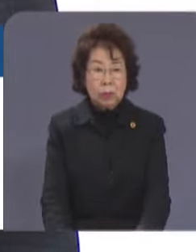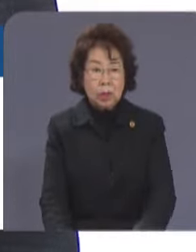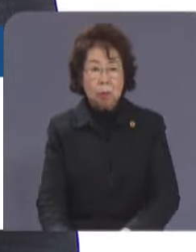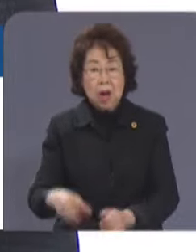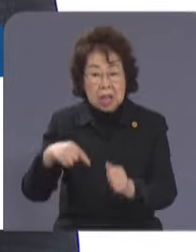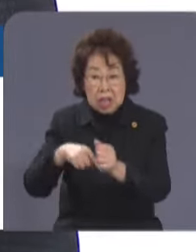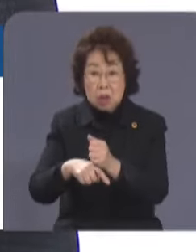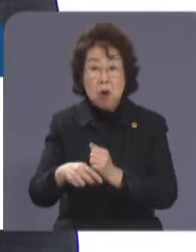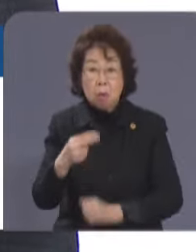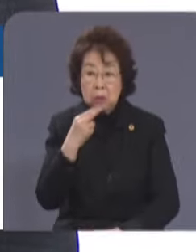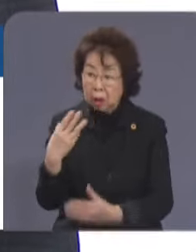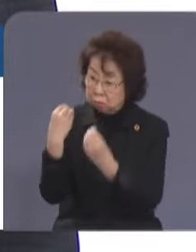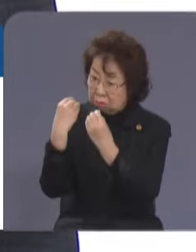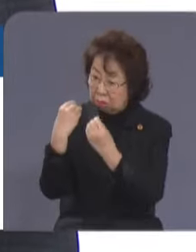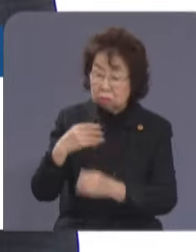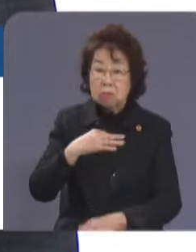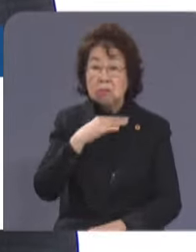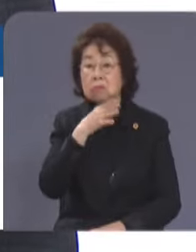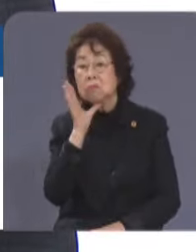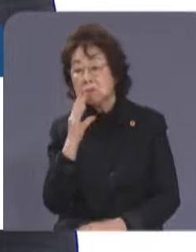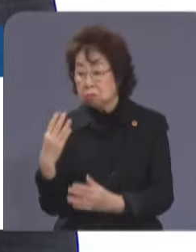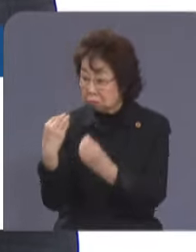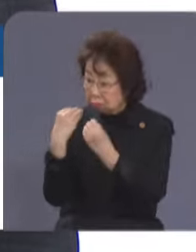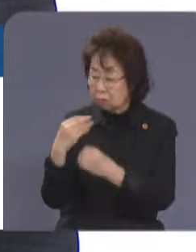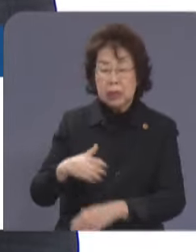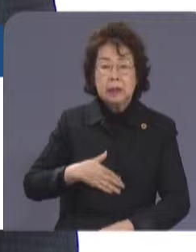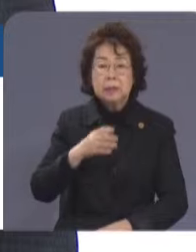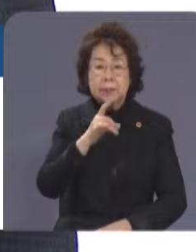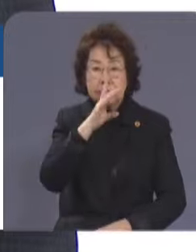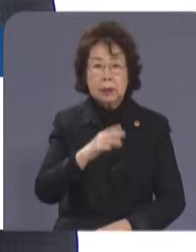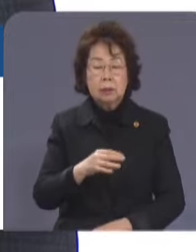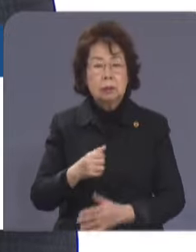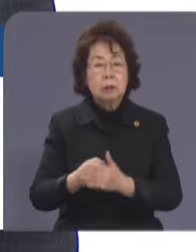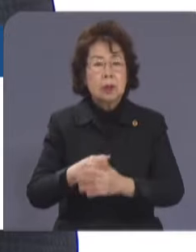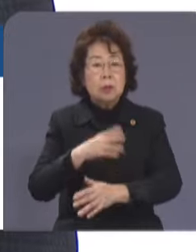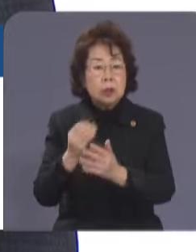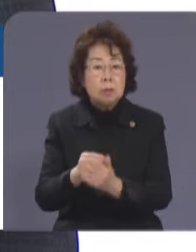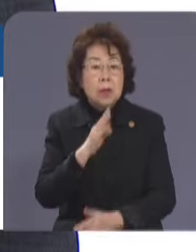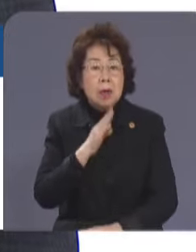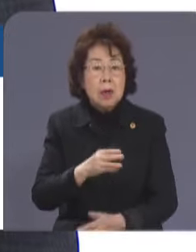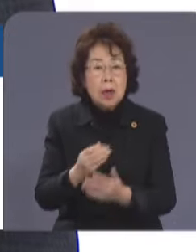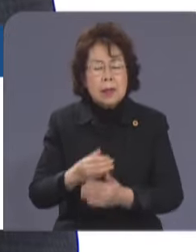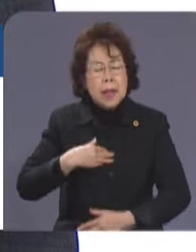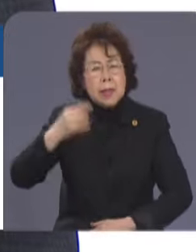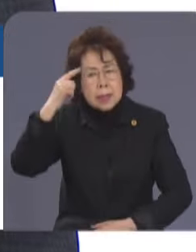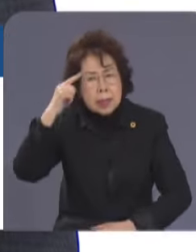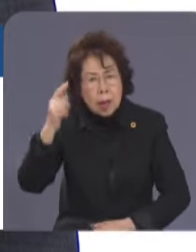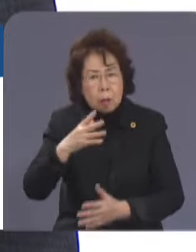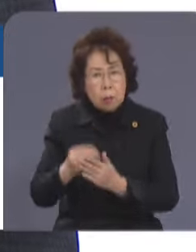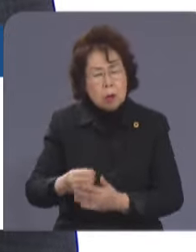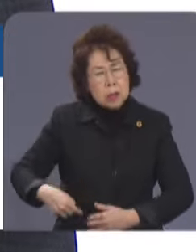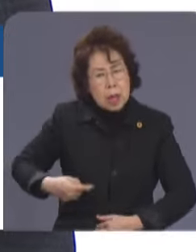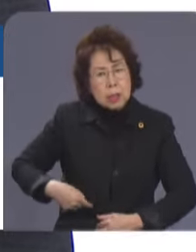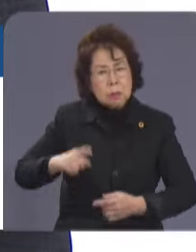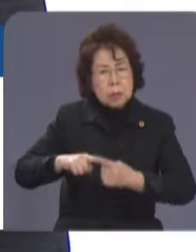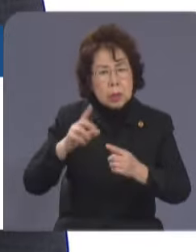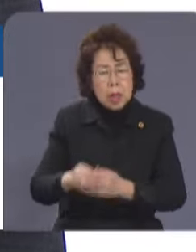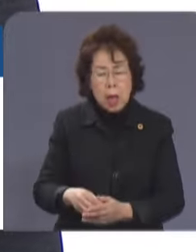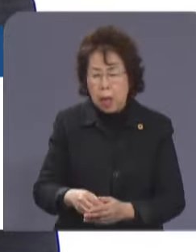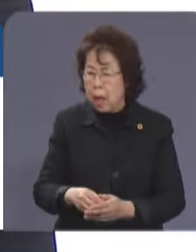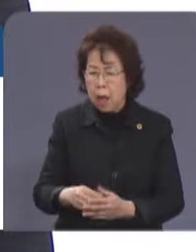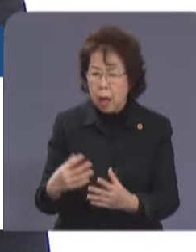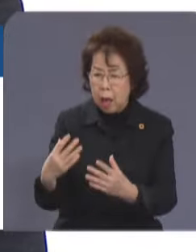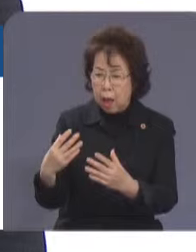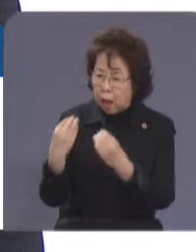나이 많다고 컷오프, 그거는 제가 수용할 수 없죠. 부당한, 제가 생각할 때 제 양심에 받아들일 수